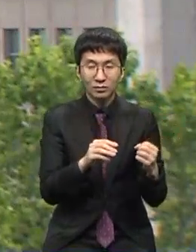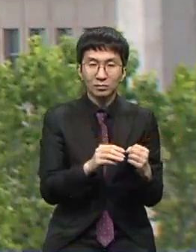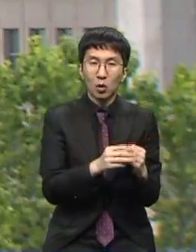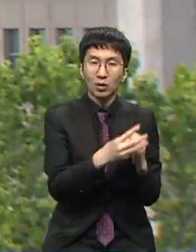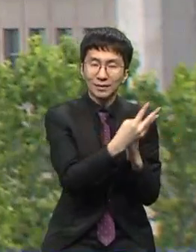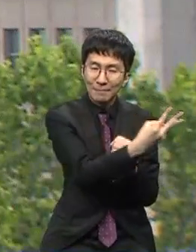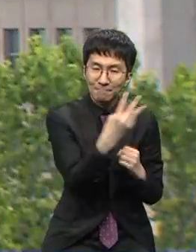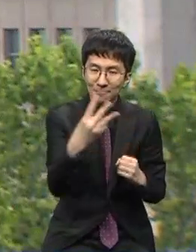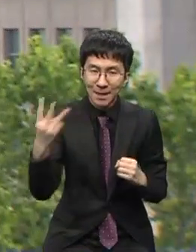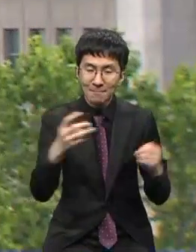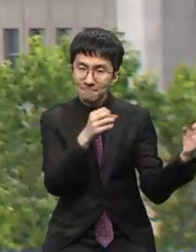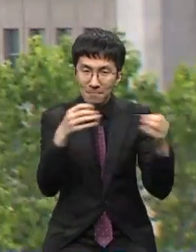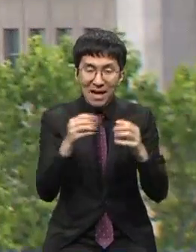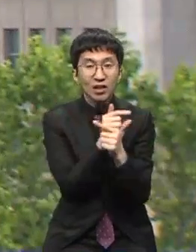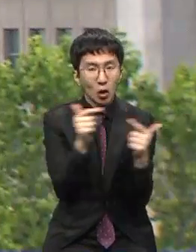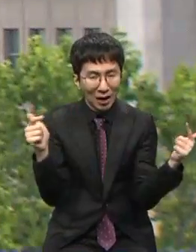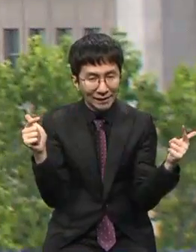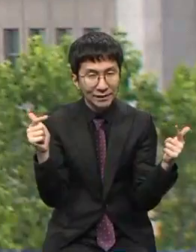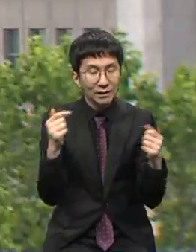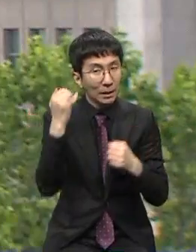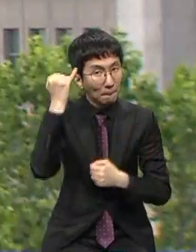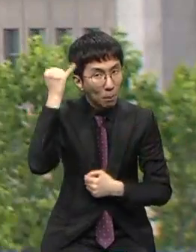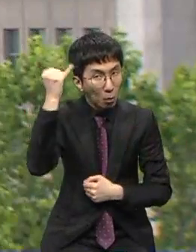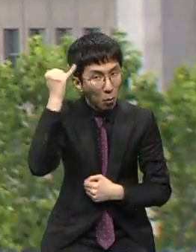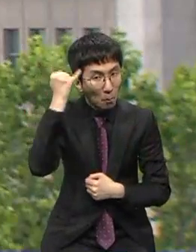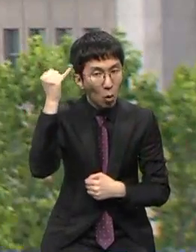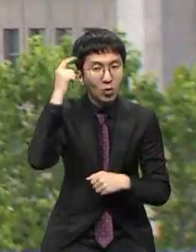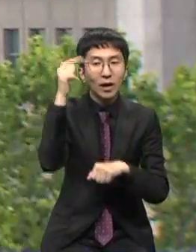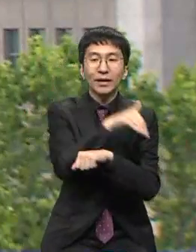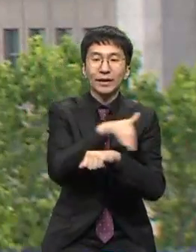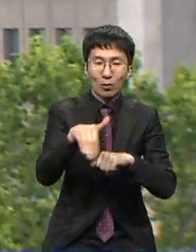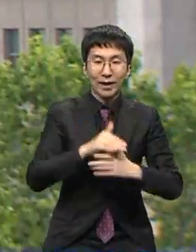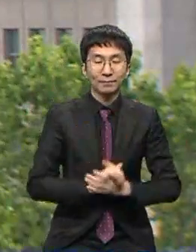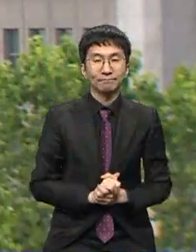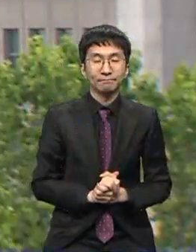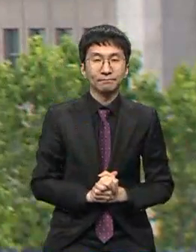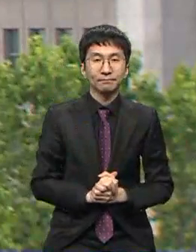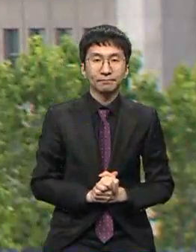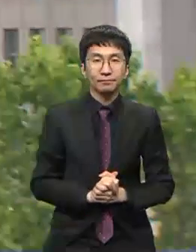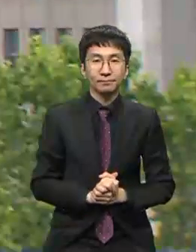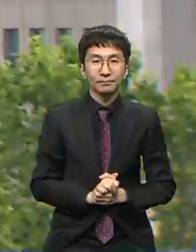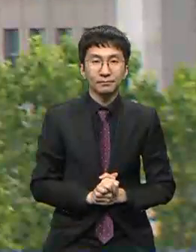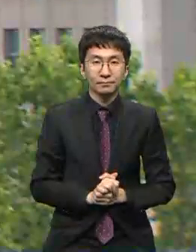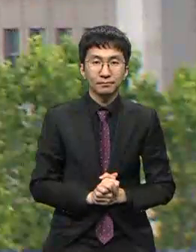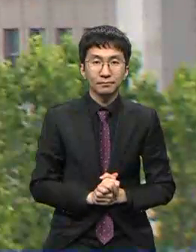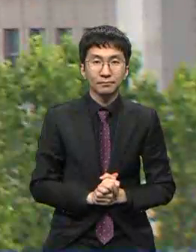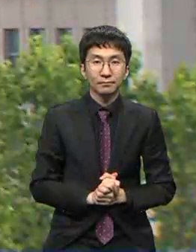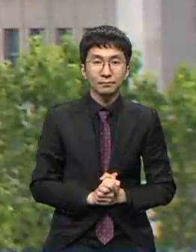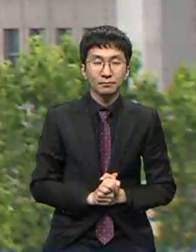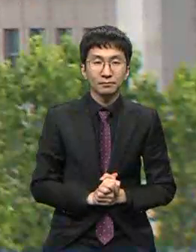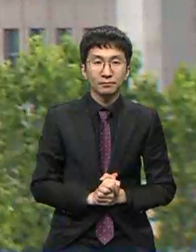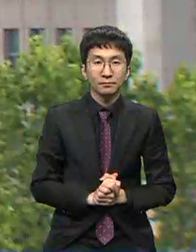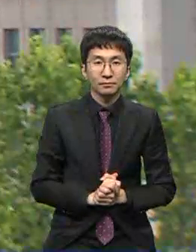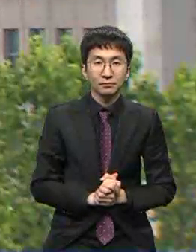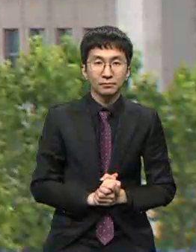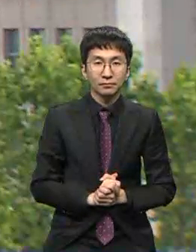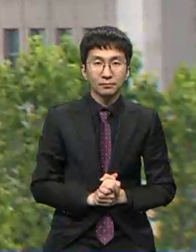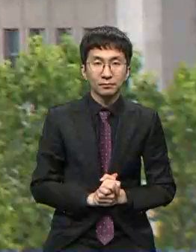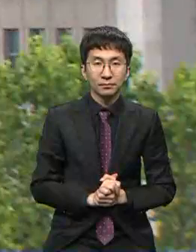과거 대선 경선에선 볼 수 없었던 방식도 적극적으로 검토해보겠다는 쪽입니다. SBS